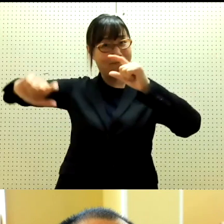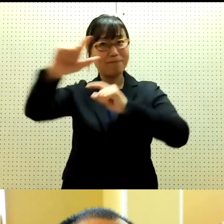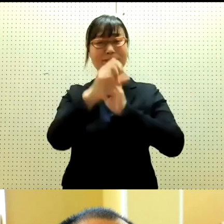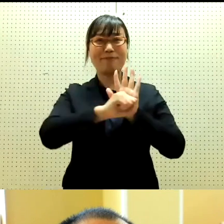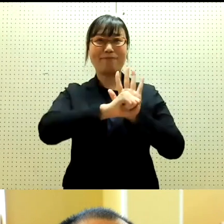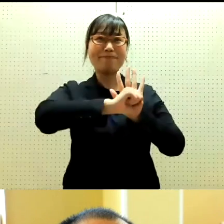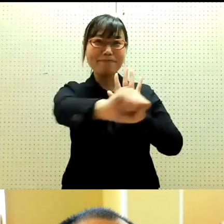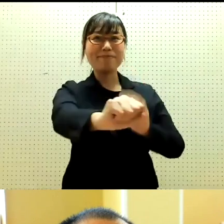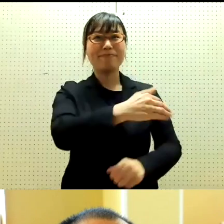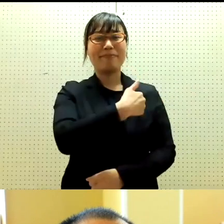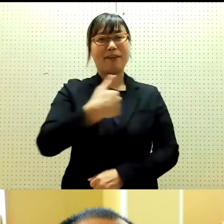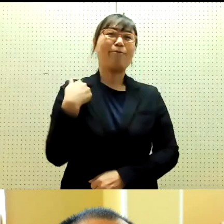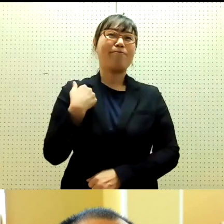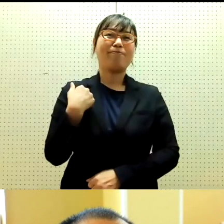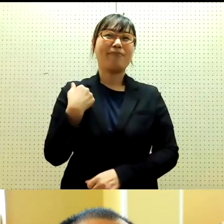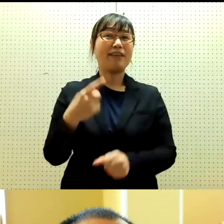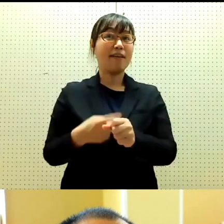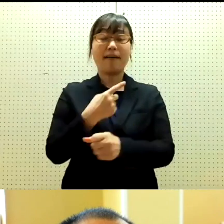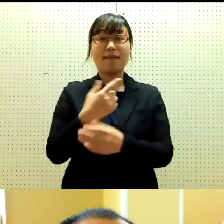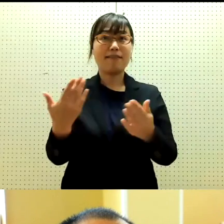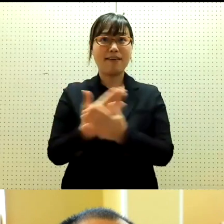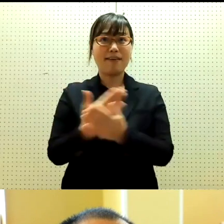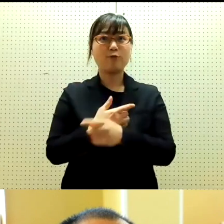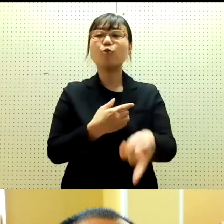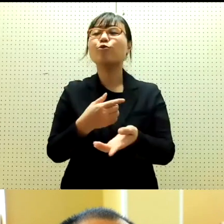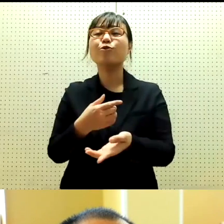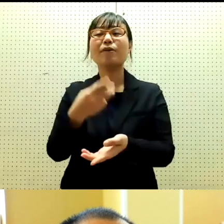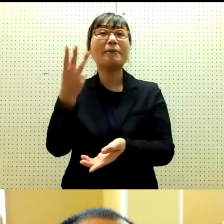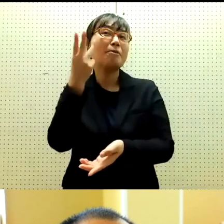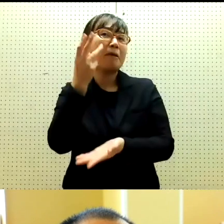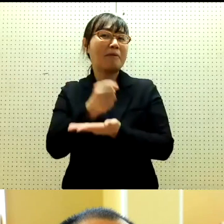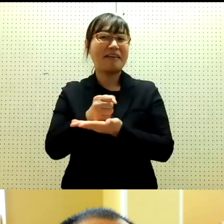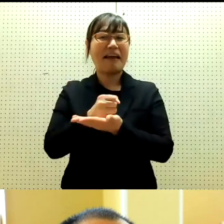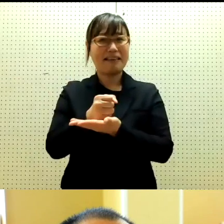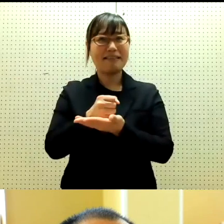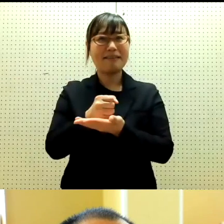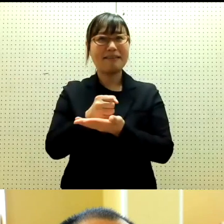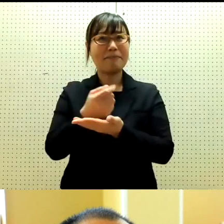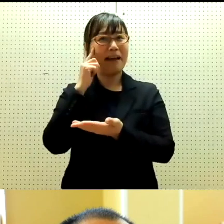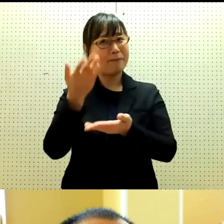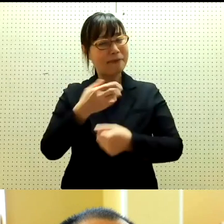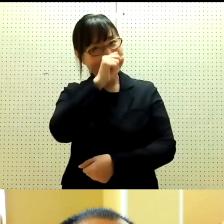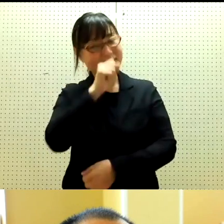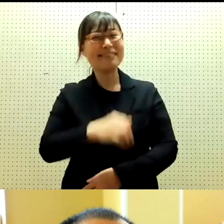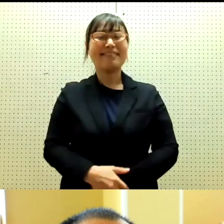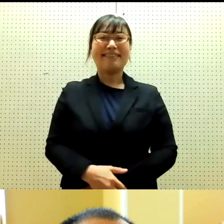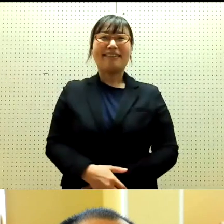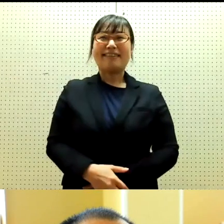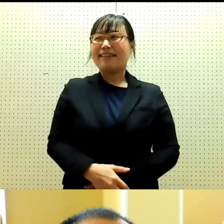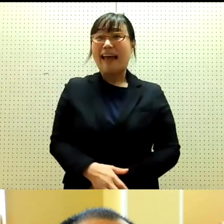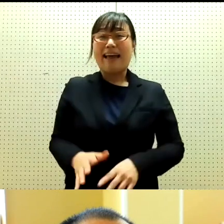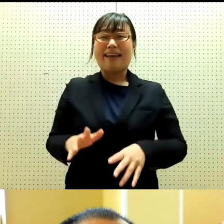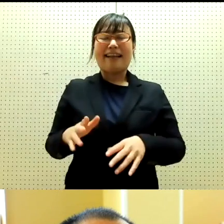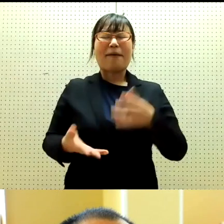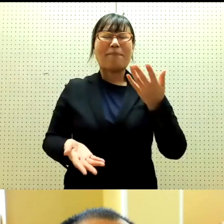くので、まあ、そういった機会をね考えていただくといいんじゃないかなと思いました。はい、という感じで、なんかバラバラにち